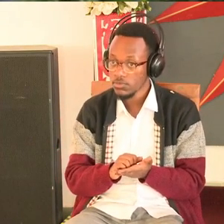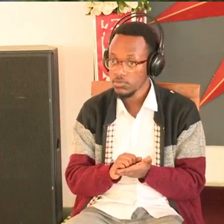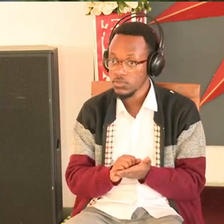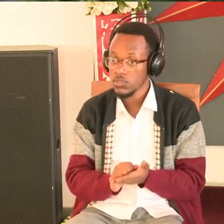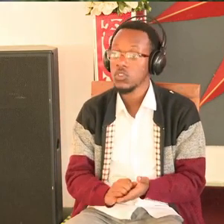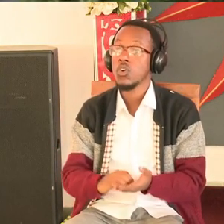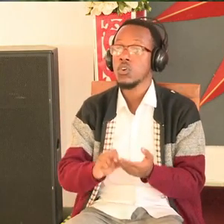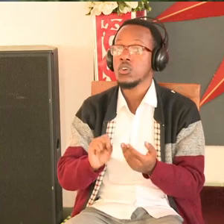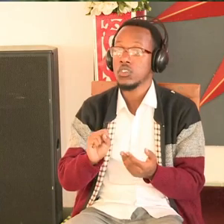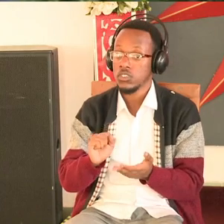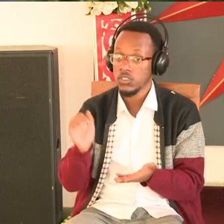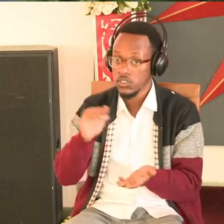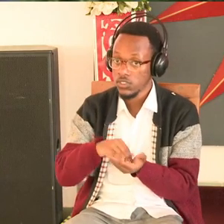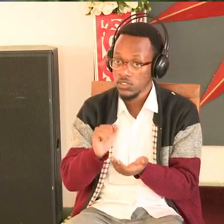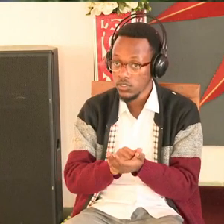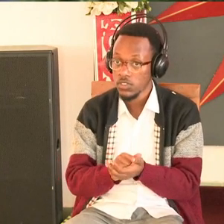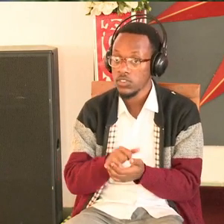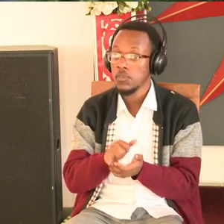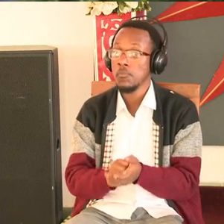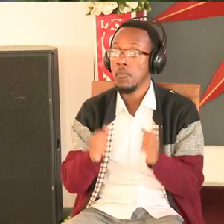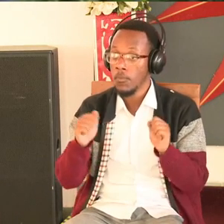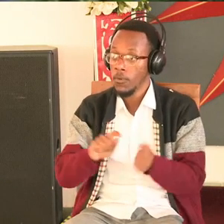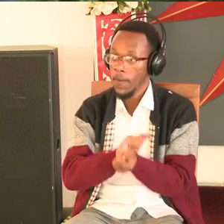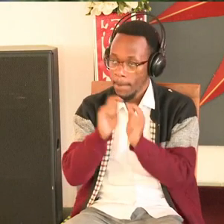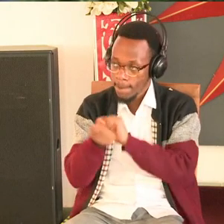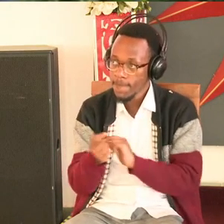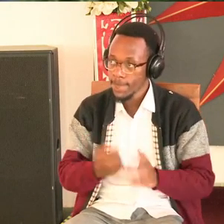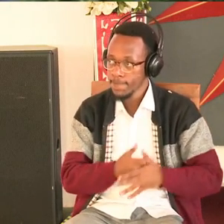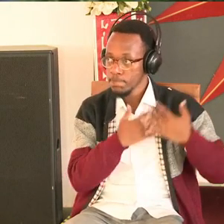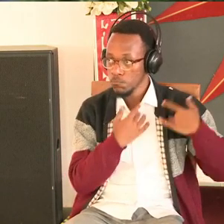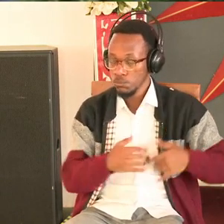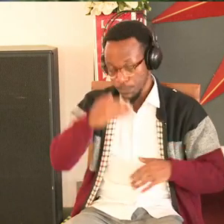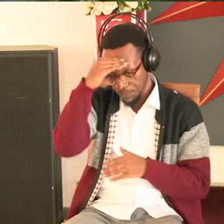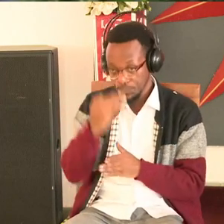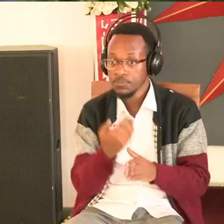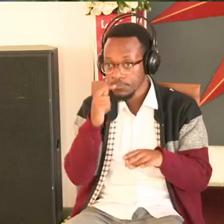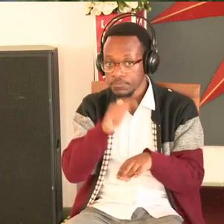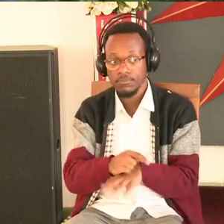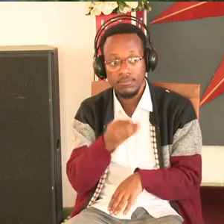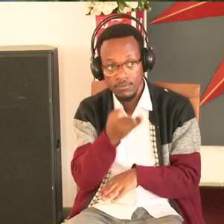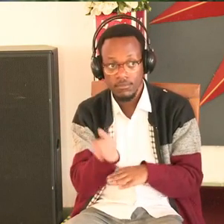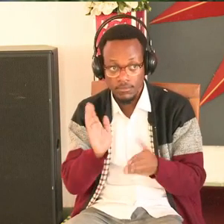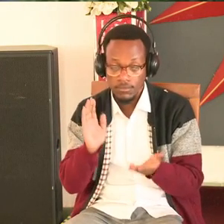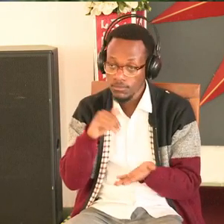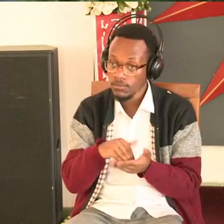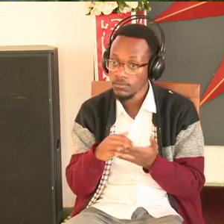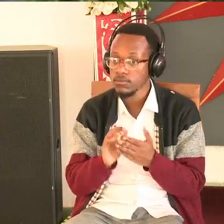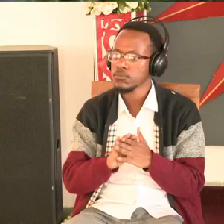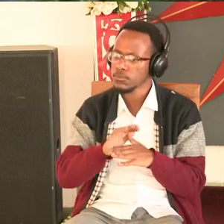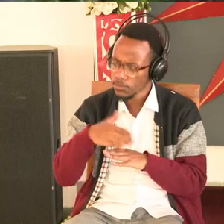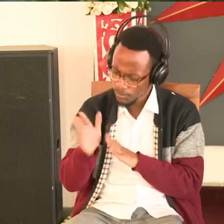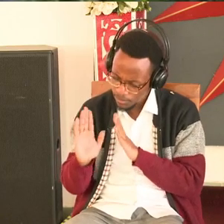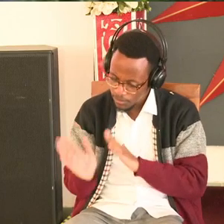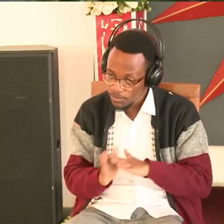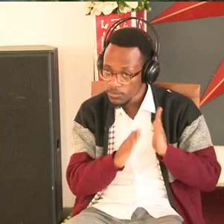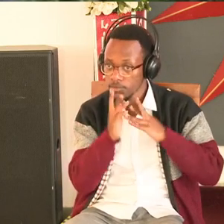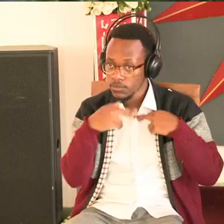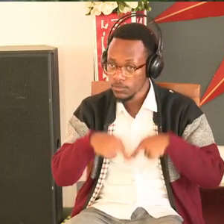none kugira ngo ahindure imitima y'abizera b'icyo gihe. Noneho ategura